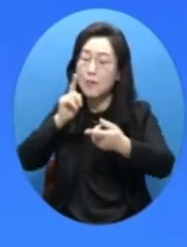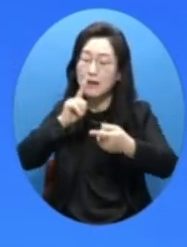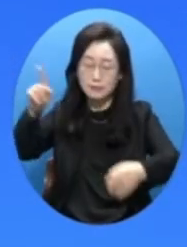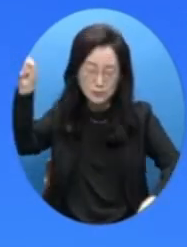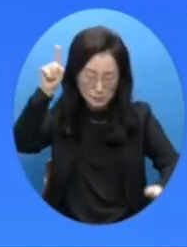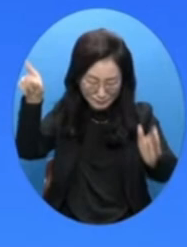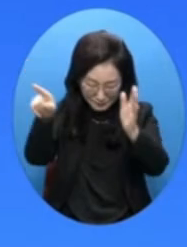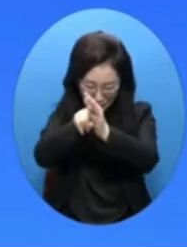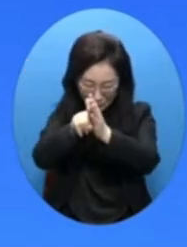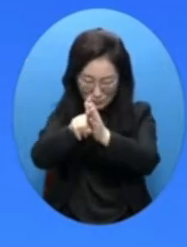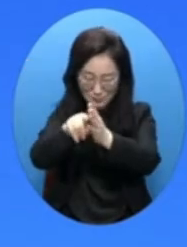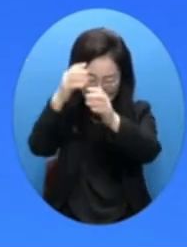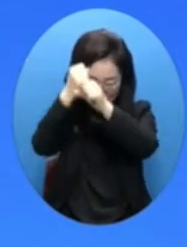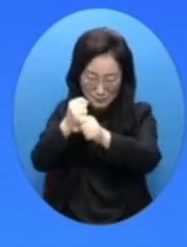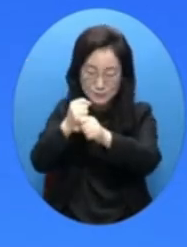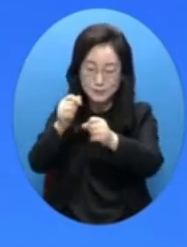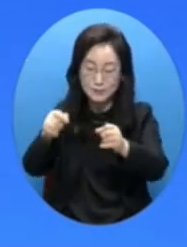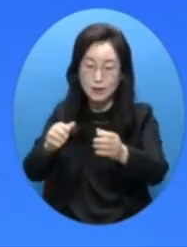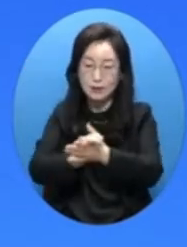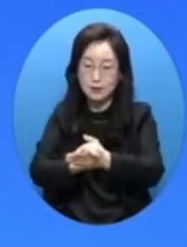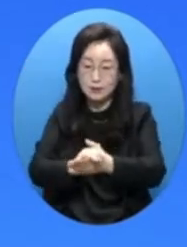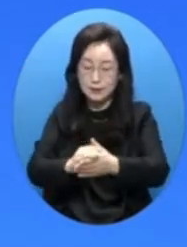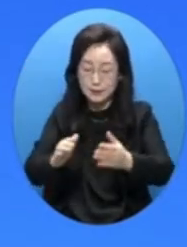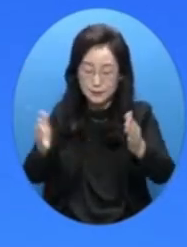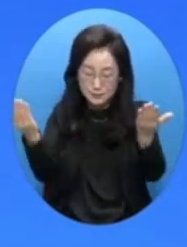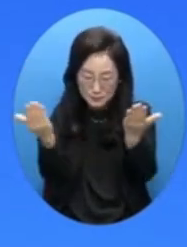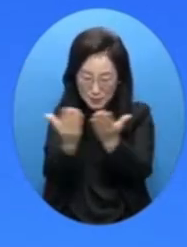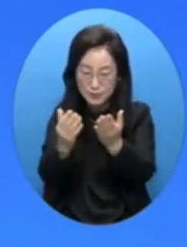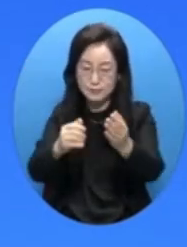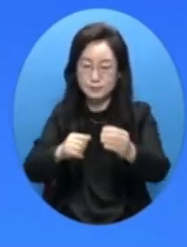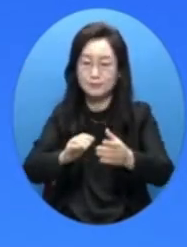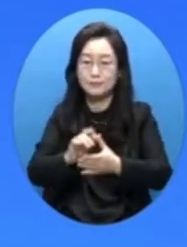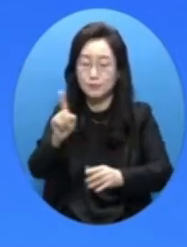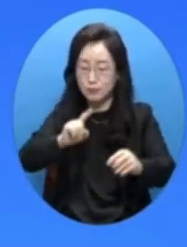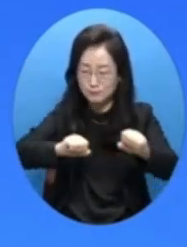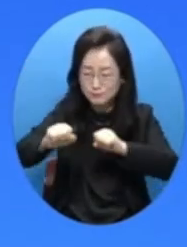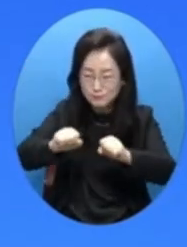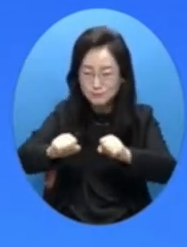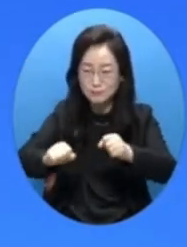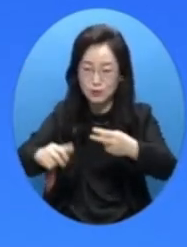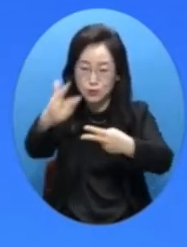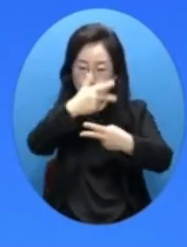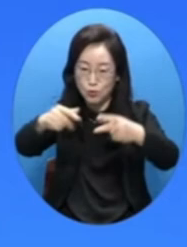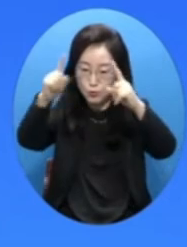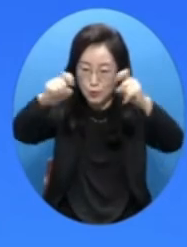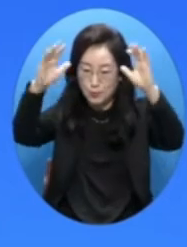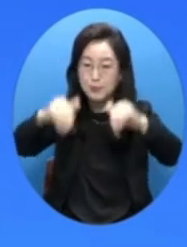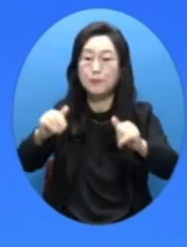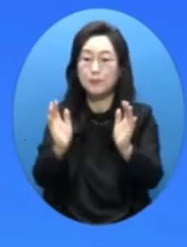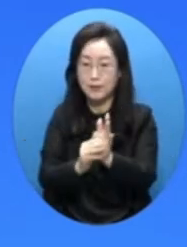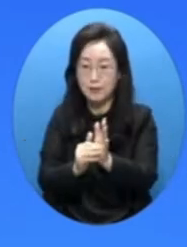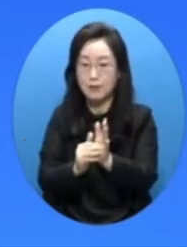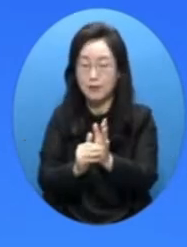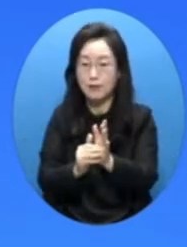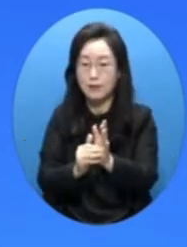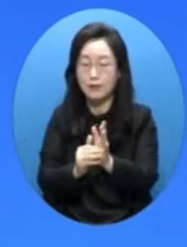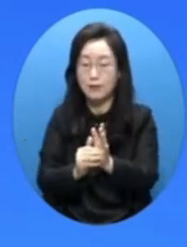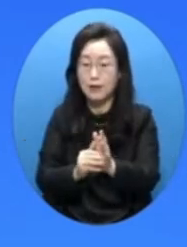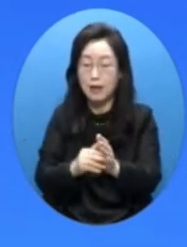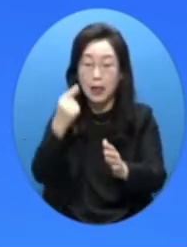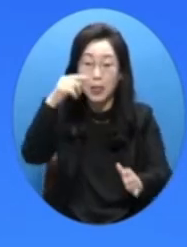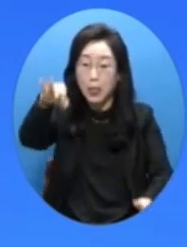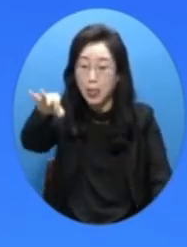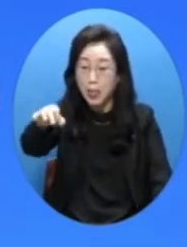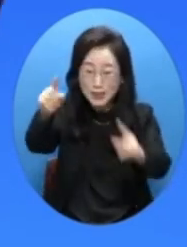절대 순종하고 철저하게 그 말씀에 따라 여리고성을 무너뜨렸는데 알송을